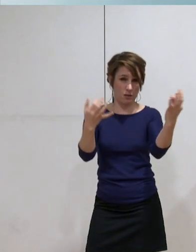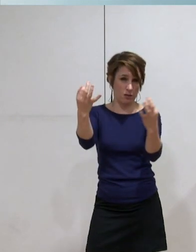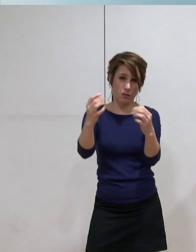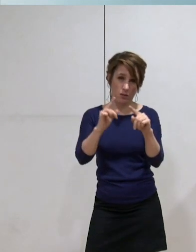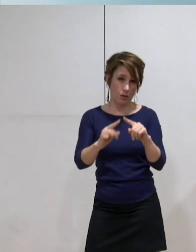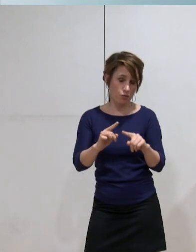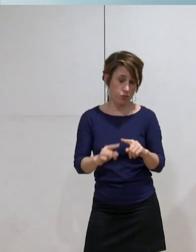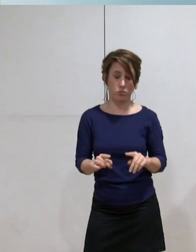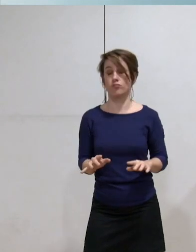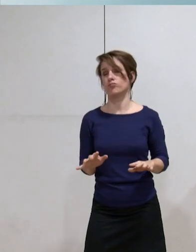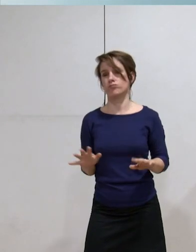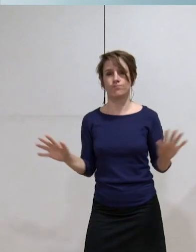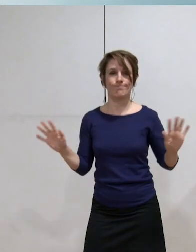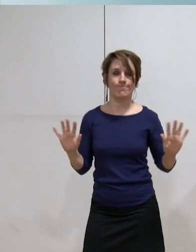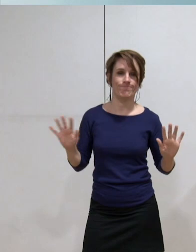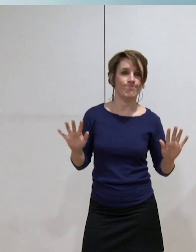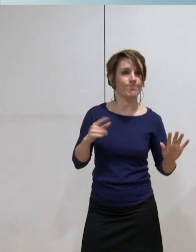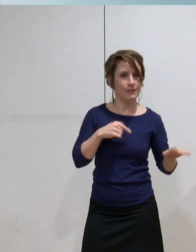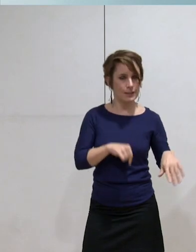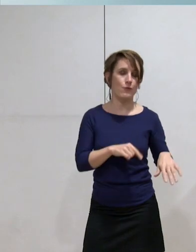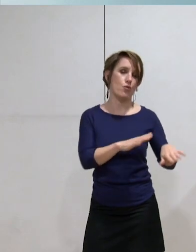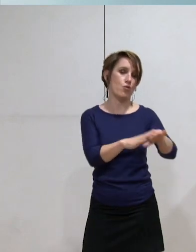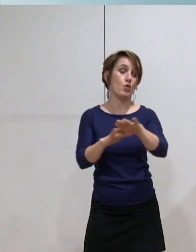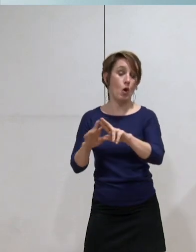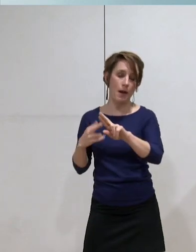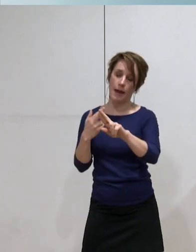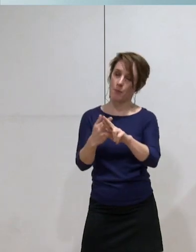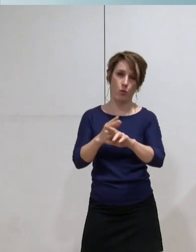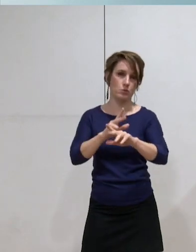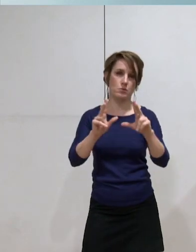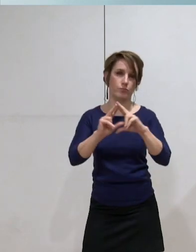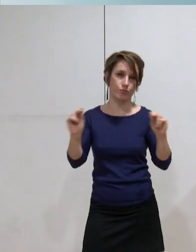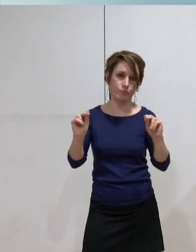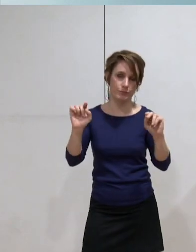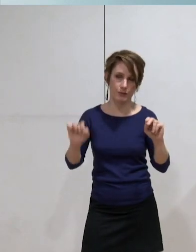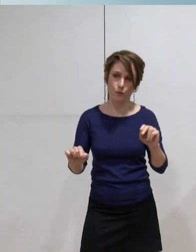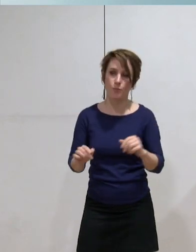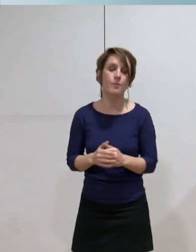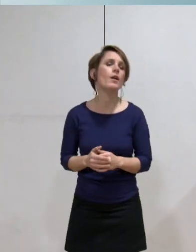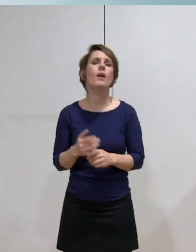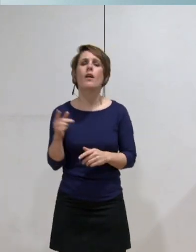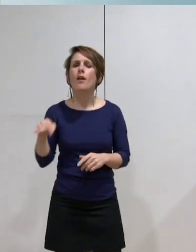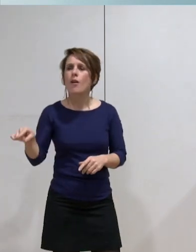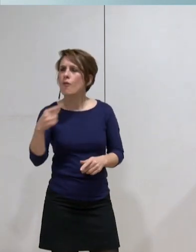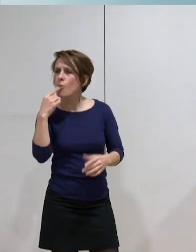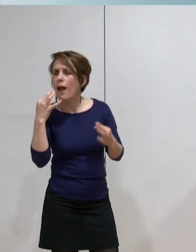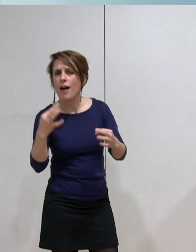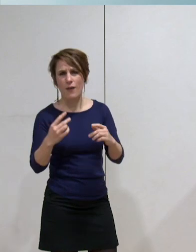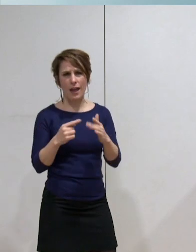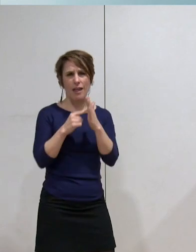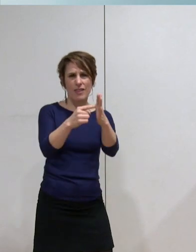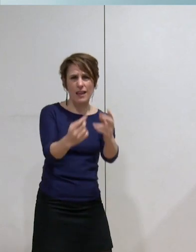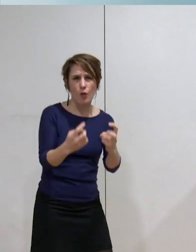et je crois qu'il faut rétablir on a beaucoup parlé d'augmentation de la dette et d'une